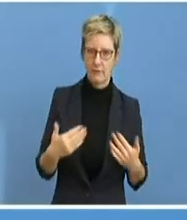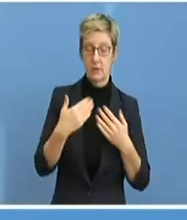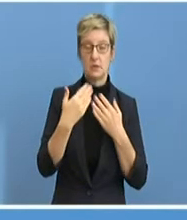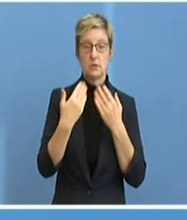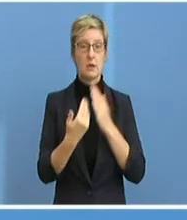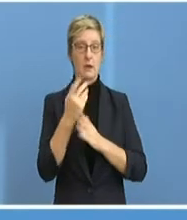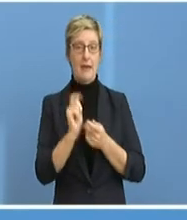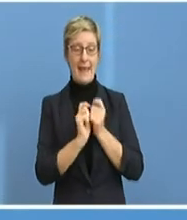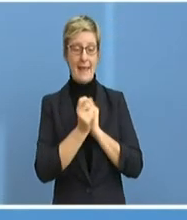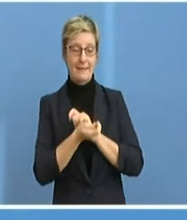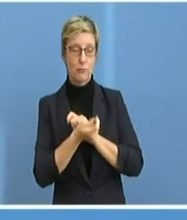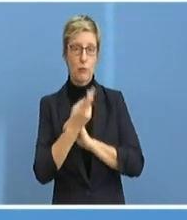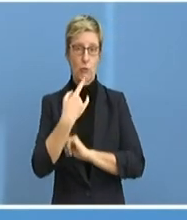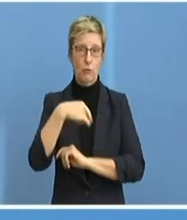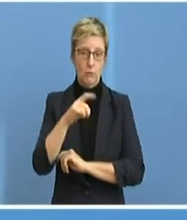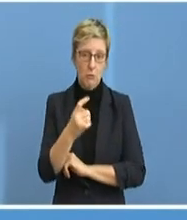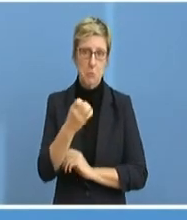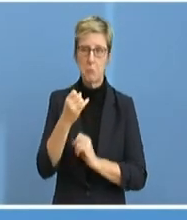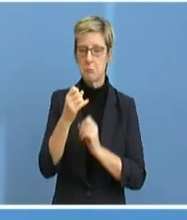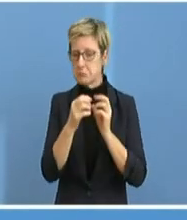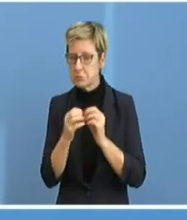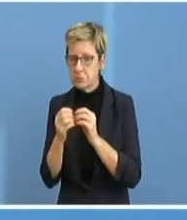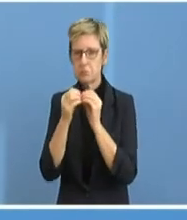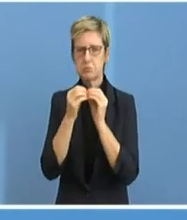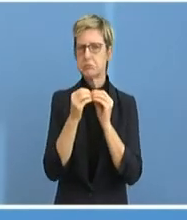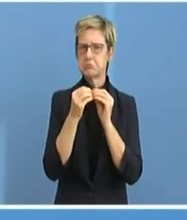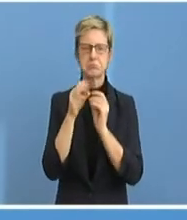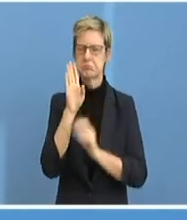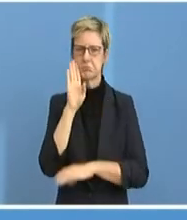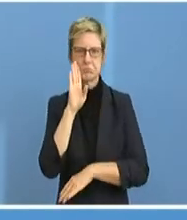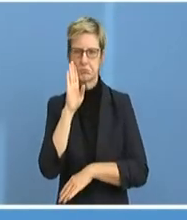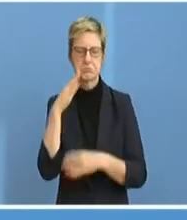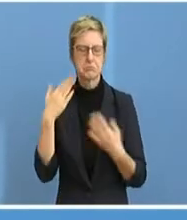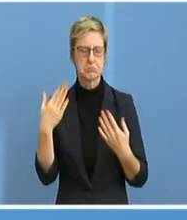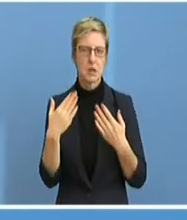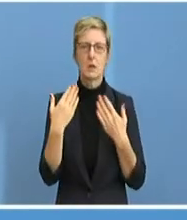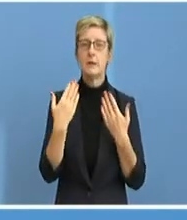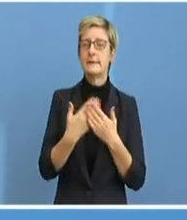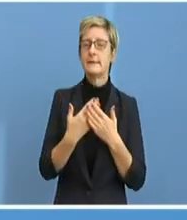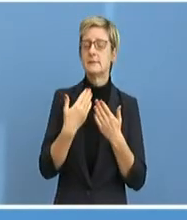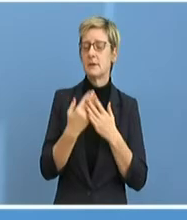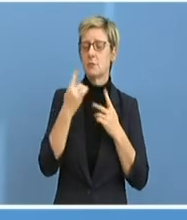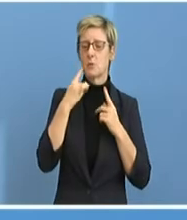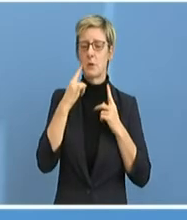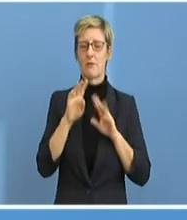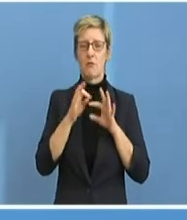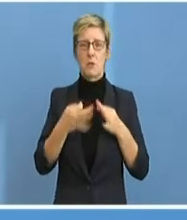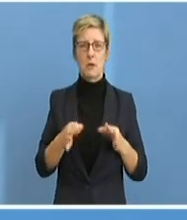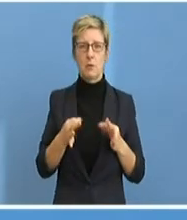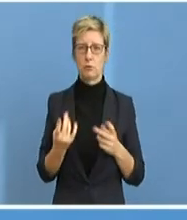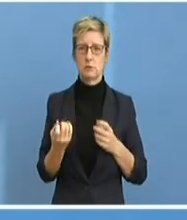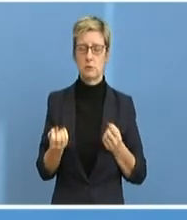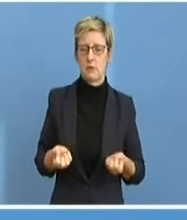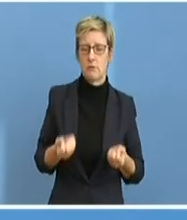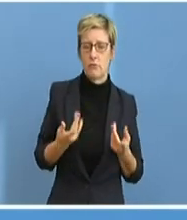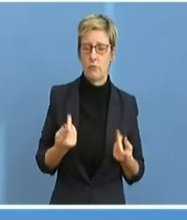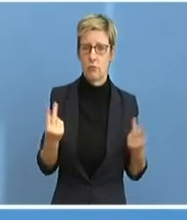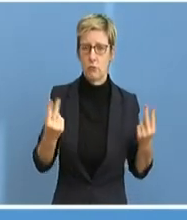Änderung, die da angestrebt wird, bekannt und dementsprechend arbeiten wir auch nicht an einer Überarbeitung jetzt